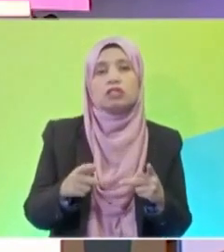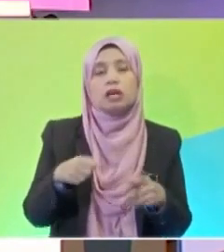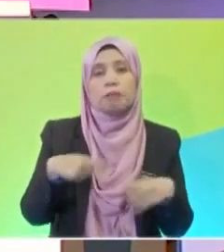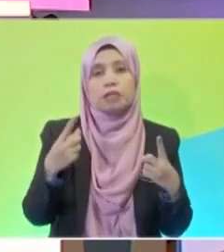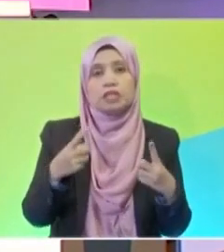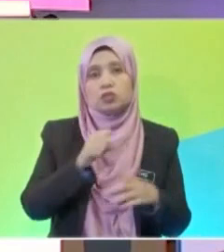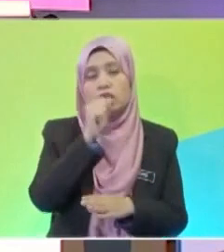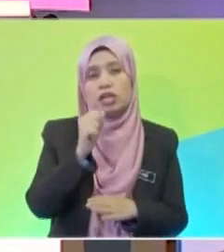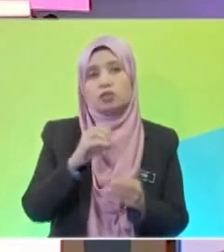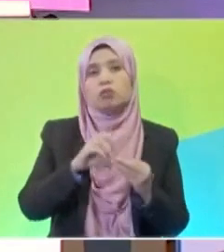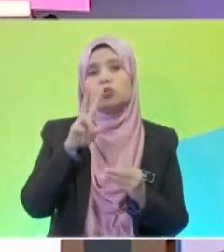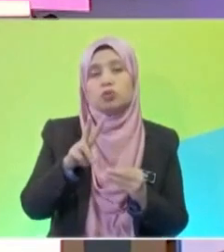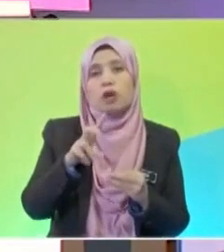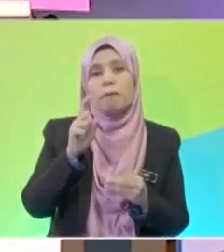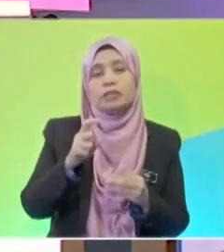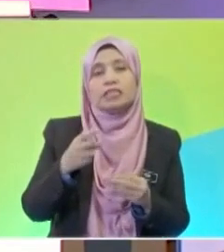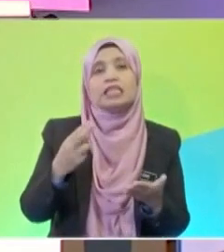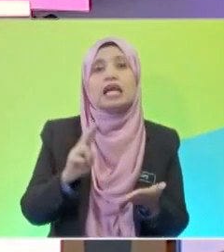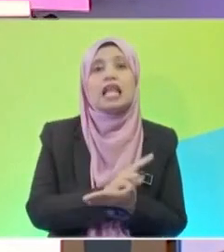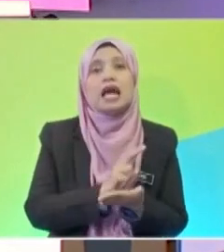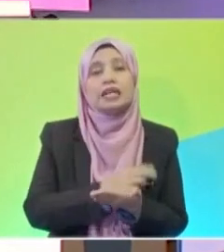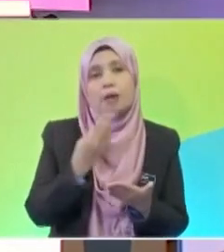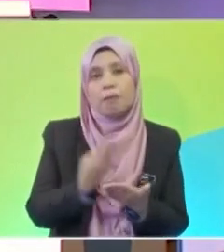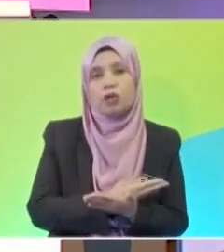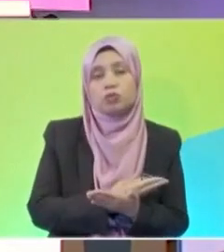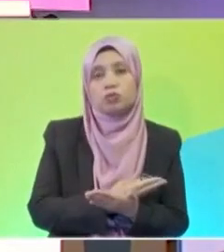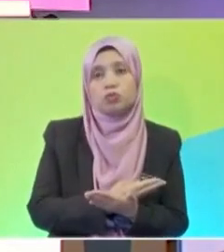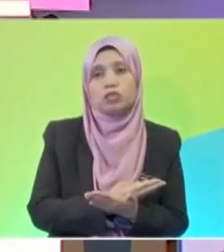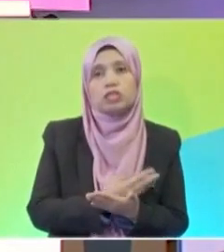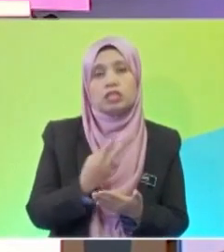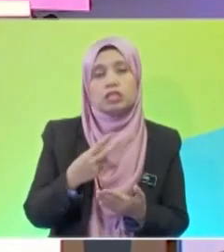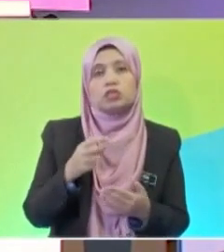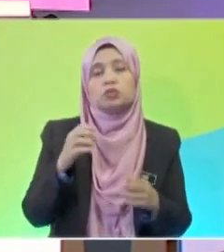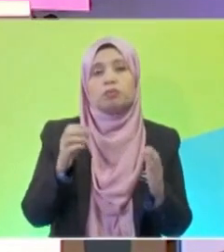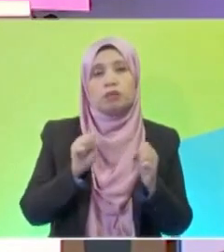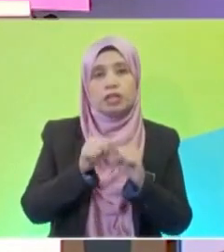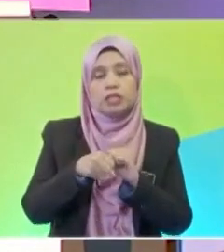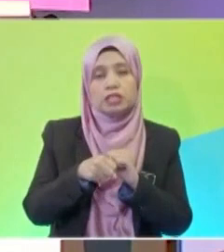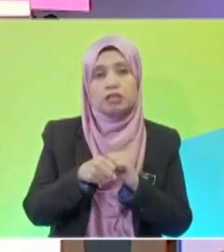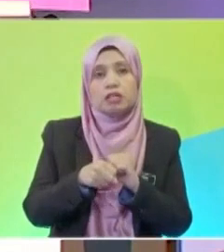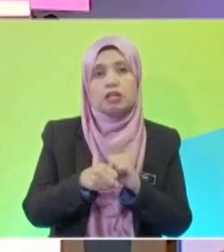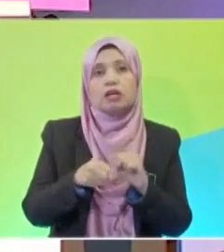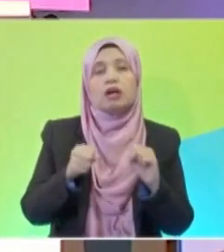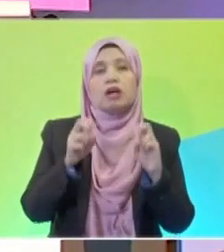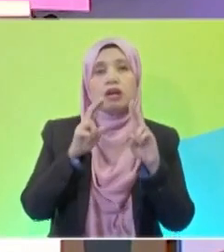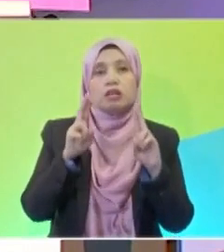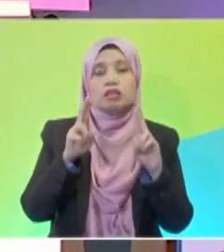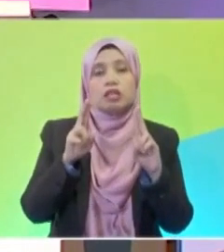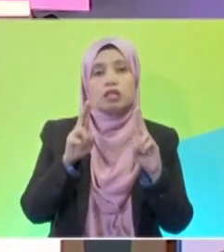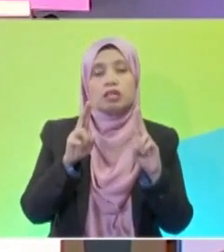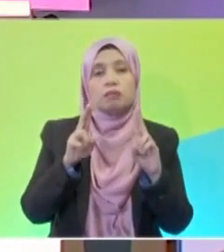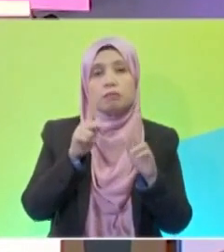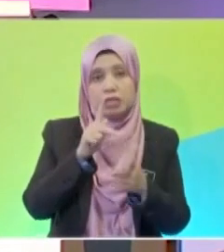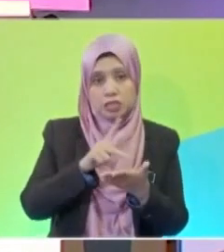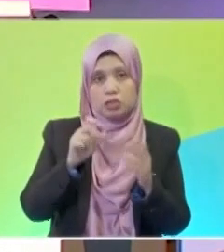2, pergi helai yang baru. Jangan pergi helai yang 1A tu. Pergi helai yang baru supaya pemeriksa ni suka dengan